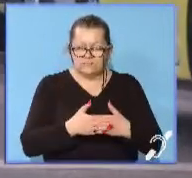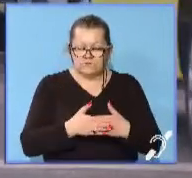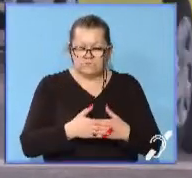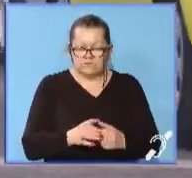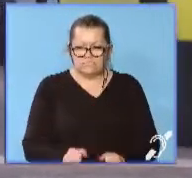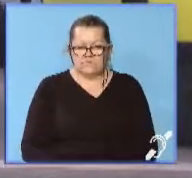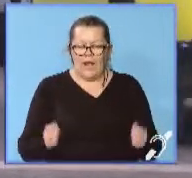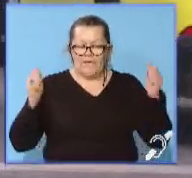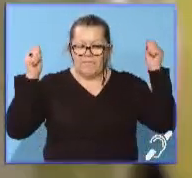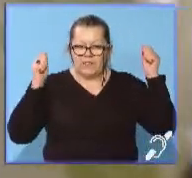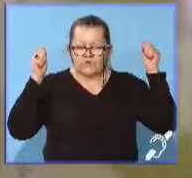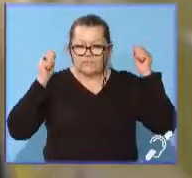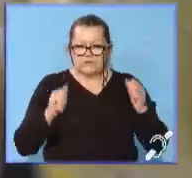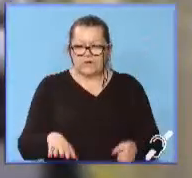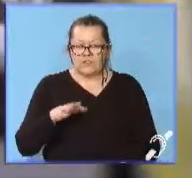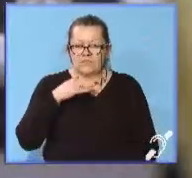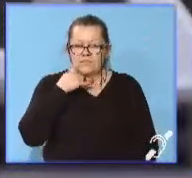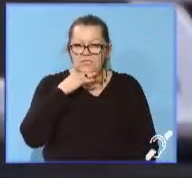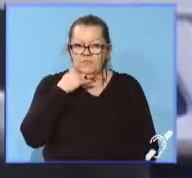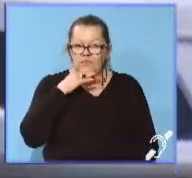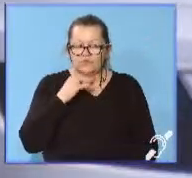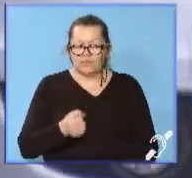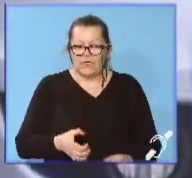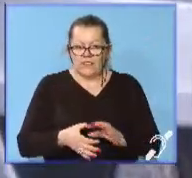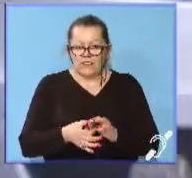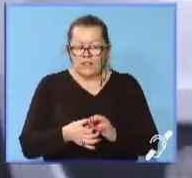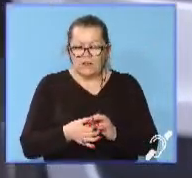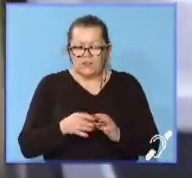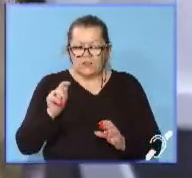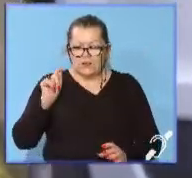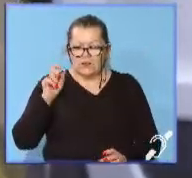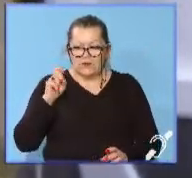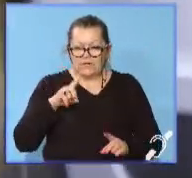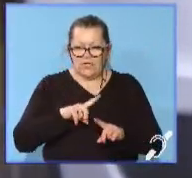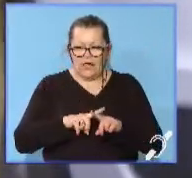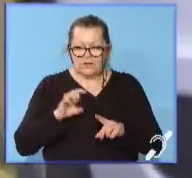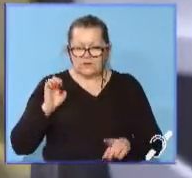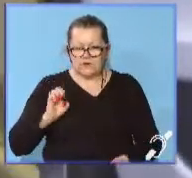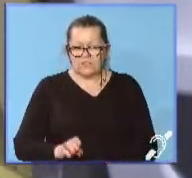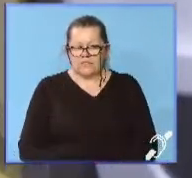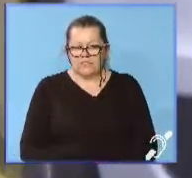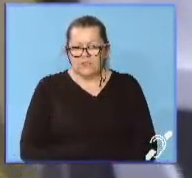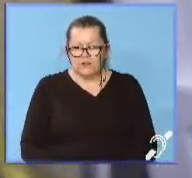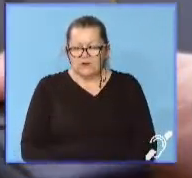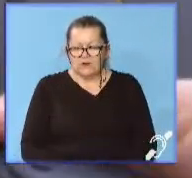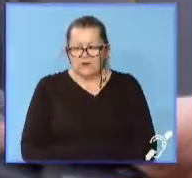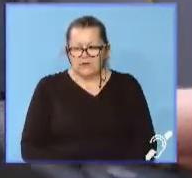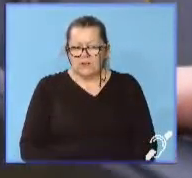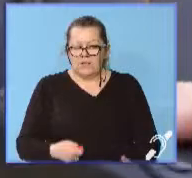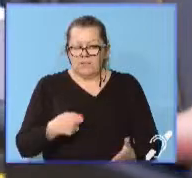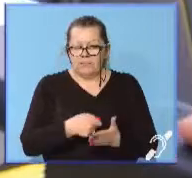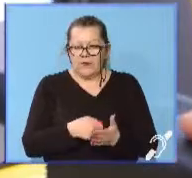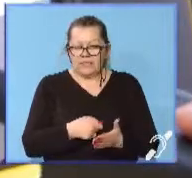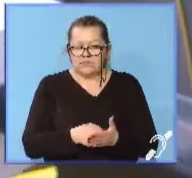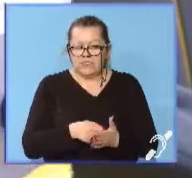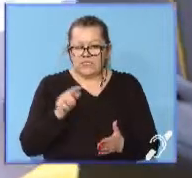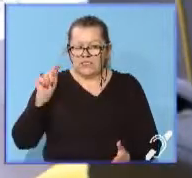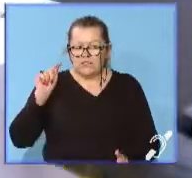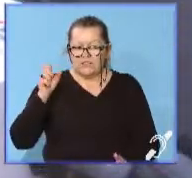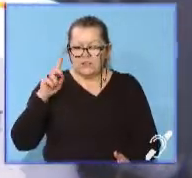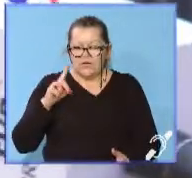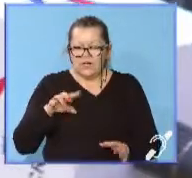celorlalți protestatari nemulțumirile acestora sunt legate de taxe și de conc asigurarea prea mare toate